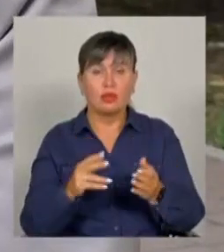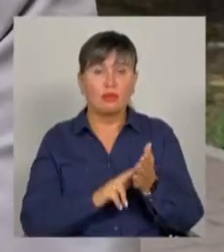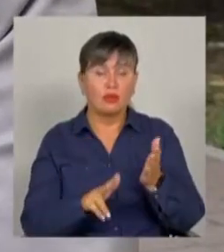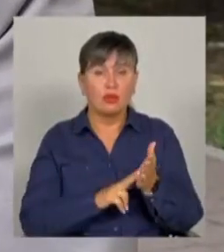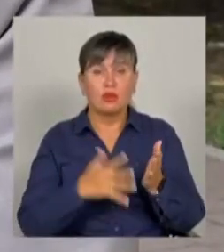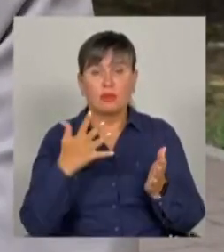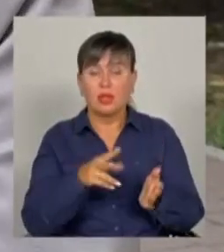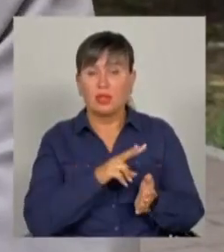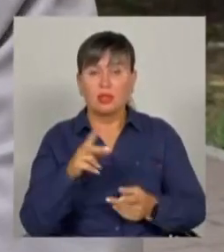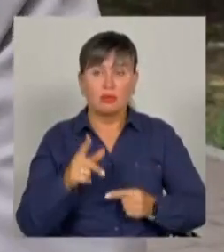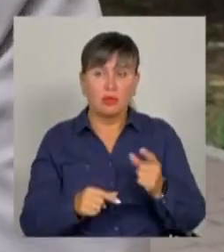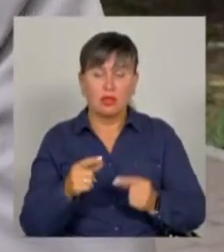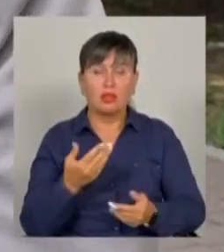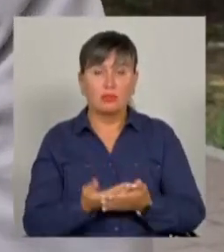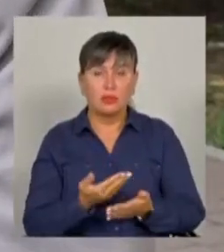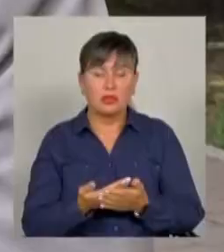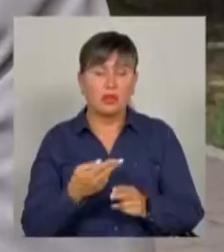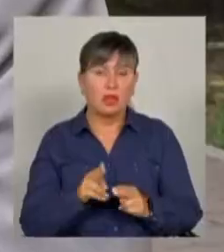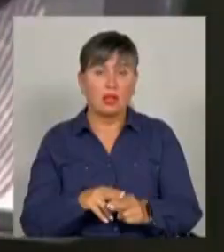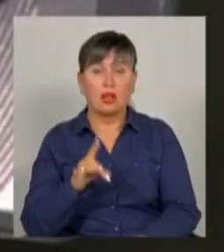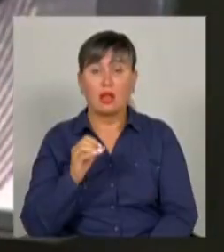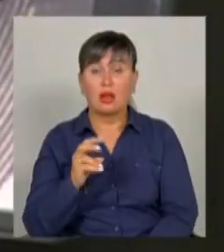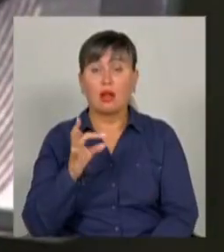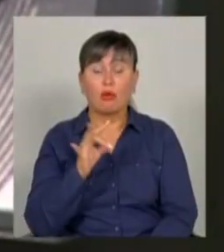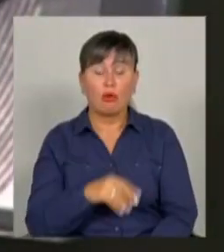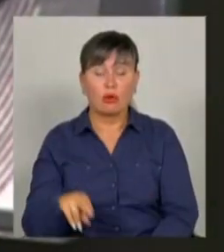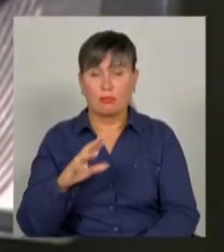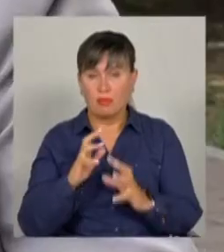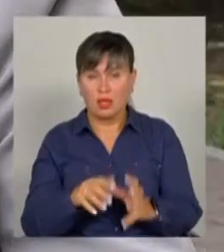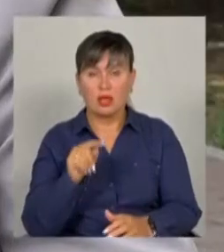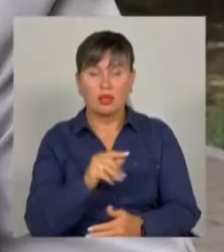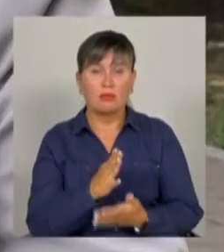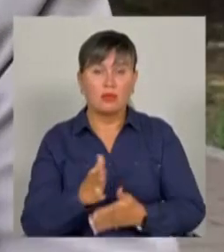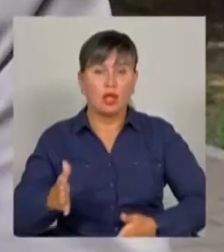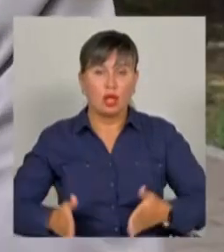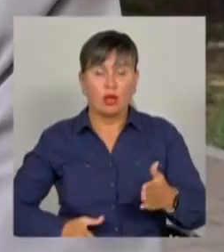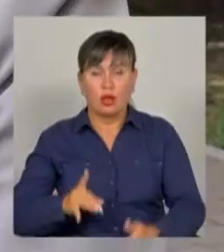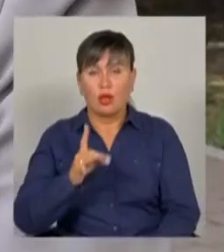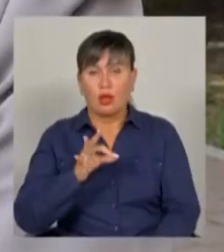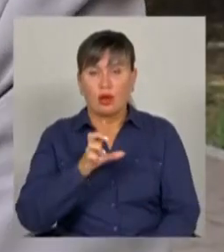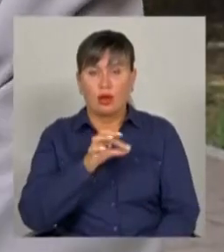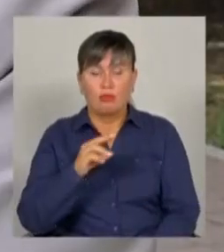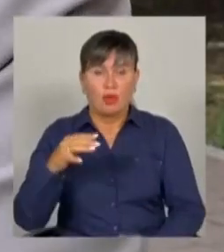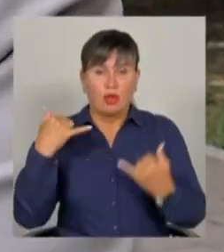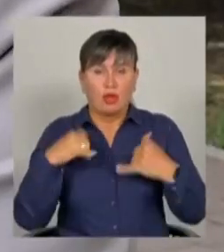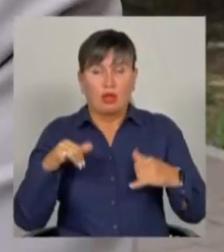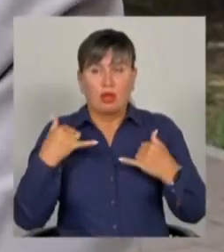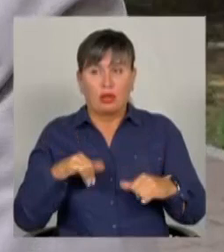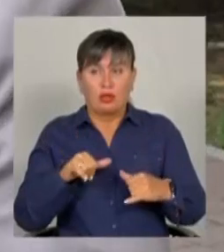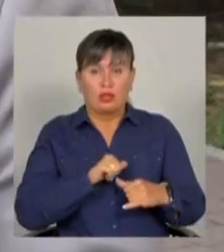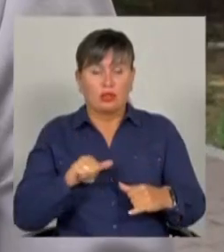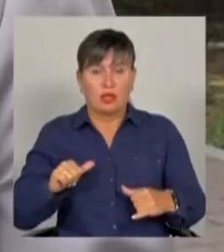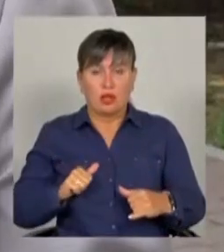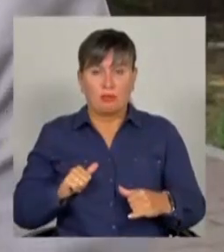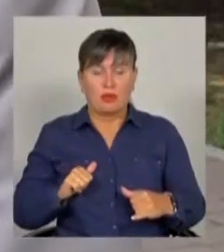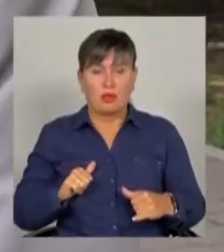85 литров молока. Вы представляете, это рекорд мира. Там стоят роботы. И корова